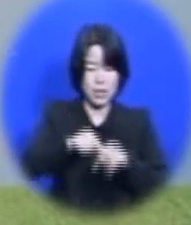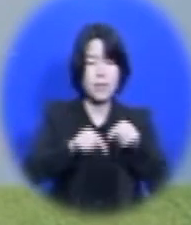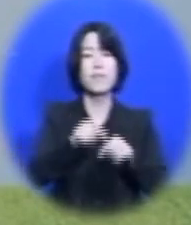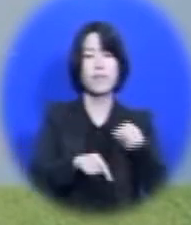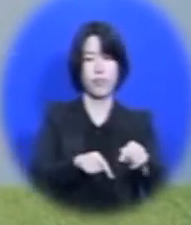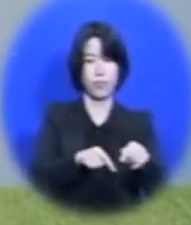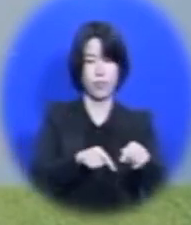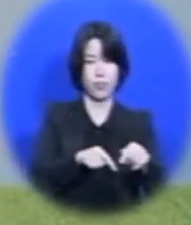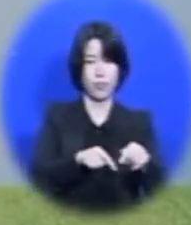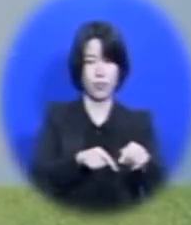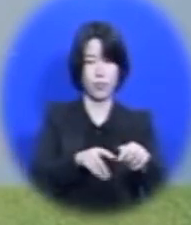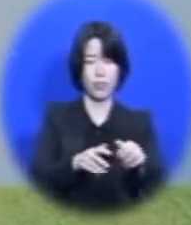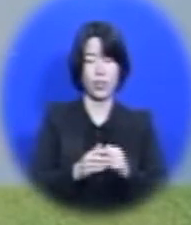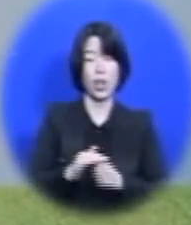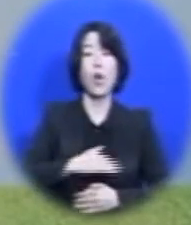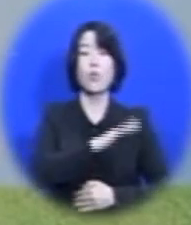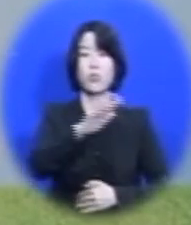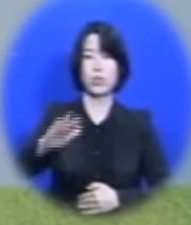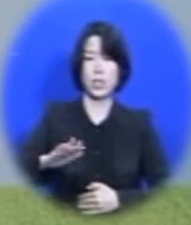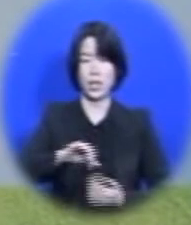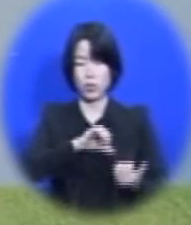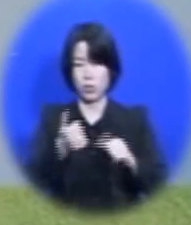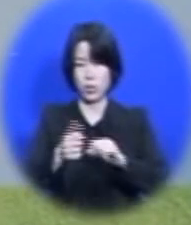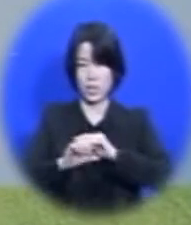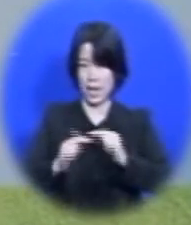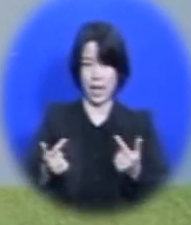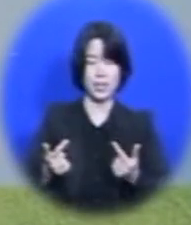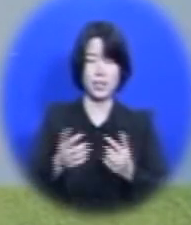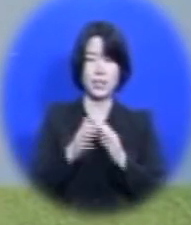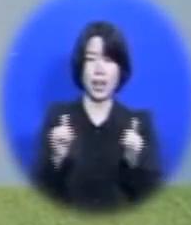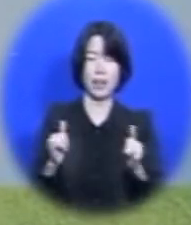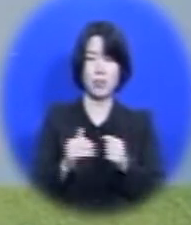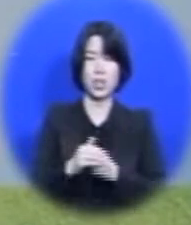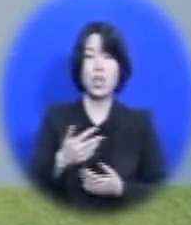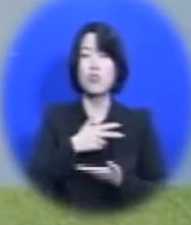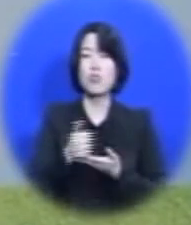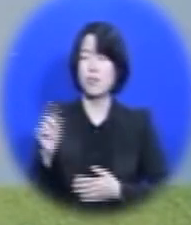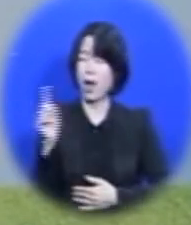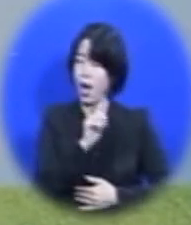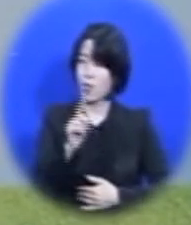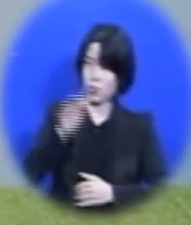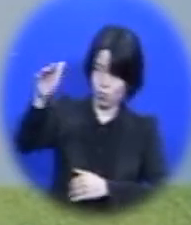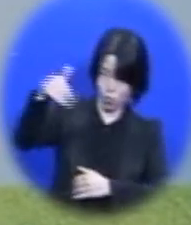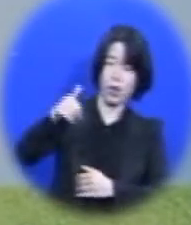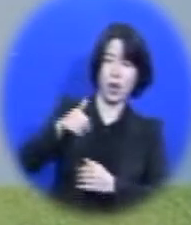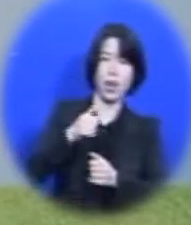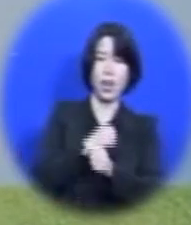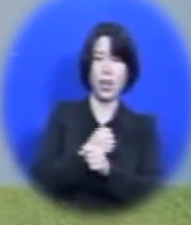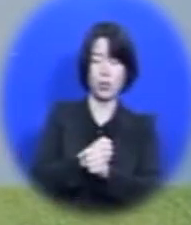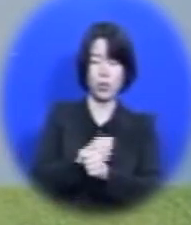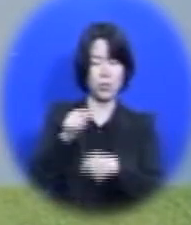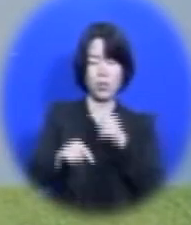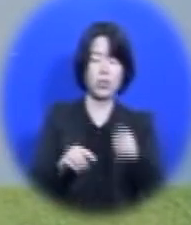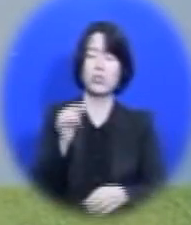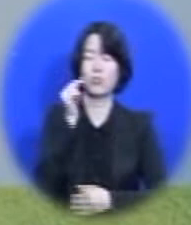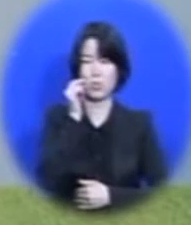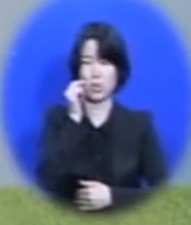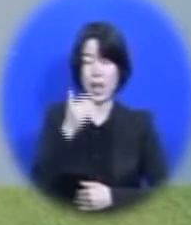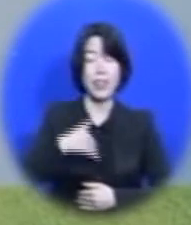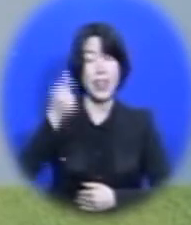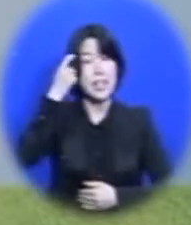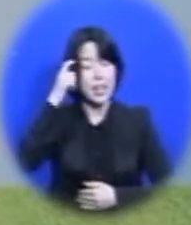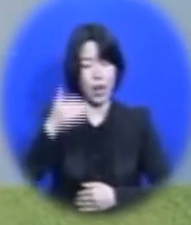않습니까? 우리가 죽지 않은 사람은 주님이 아무리 오라고 하셔도 못 걷습니다. 내